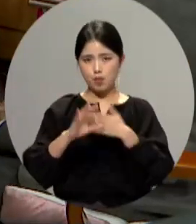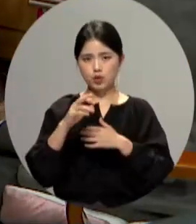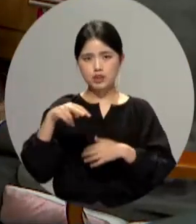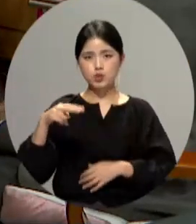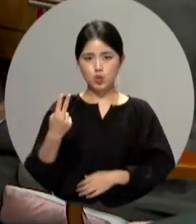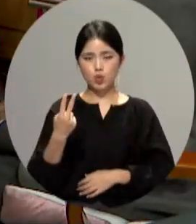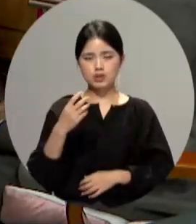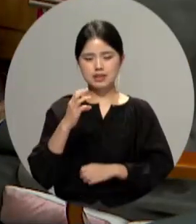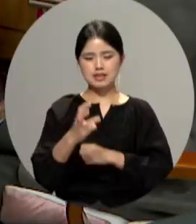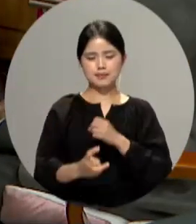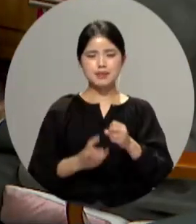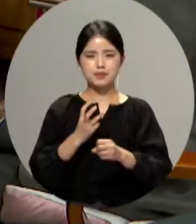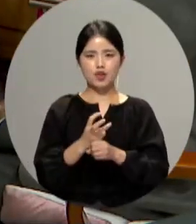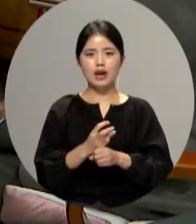30년간 진행하고 있습니다